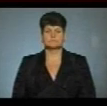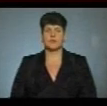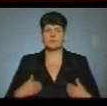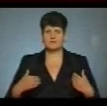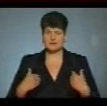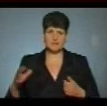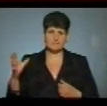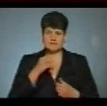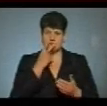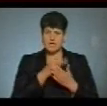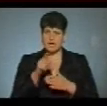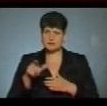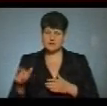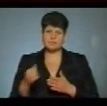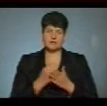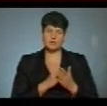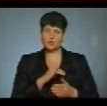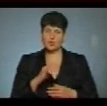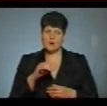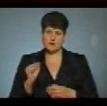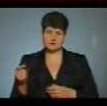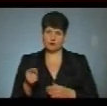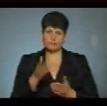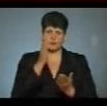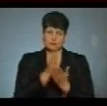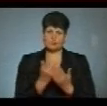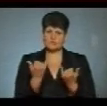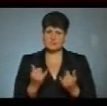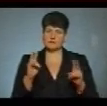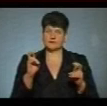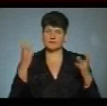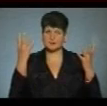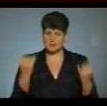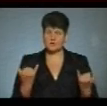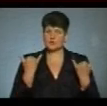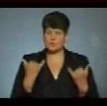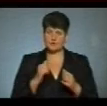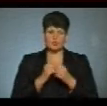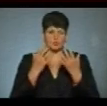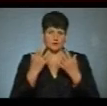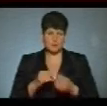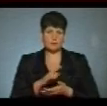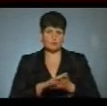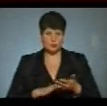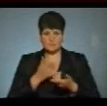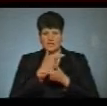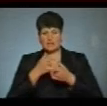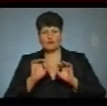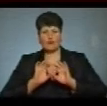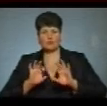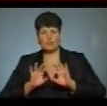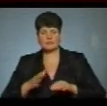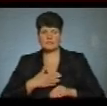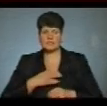Мої вітання всім глядачам телеканалу ЮА Тернопіль. У прямому ефірі програма «Тема дня». І сьогодні, як і щодня, ми продовжуємо інформувати наших глядачів